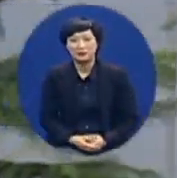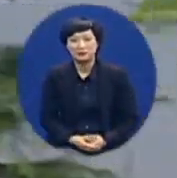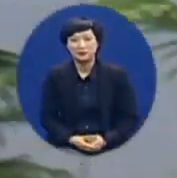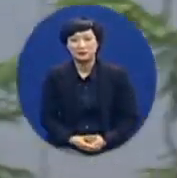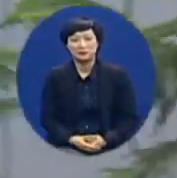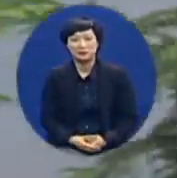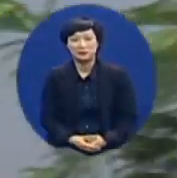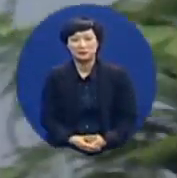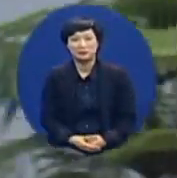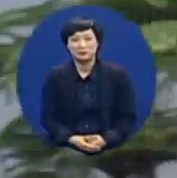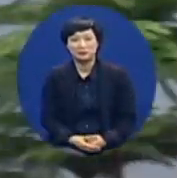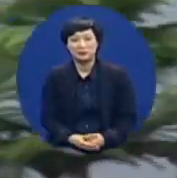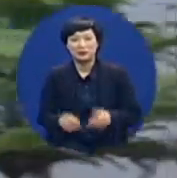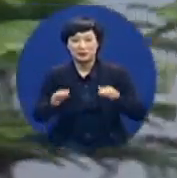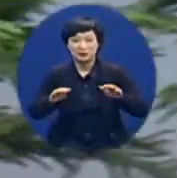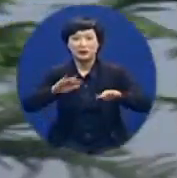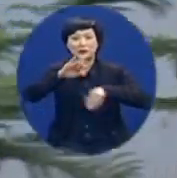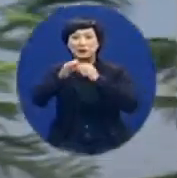합니다